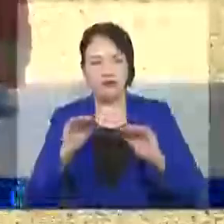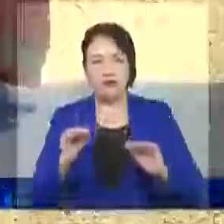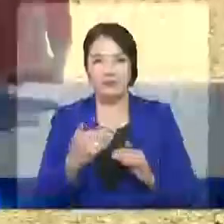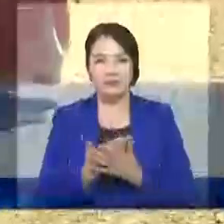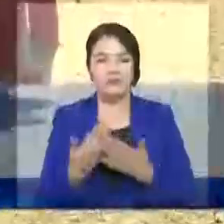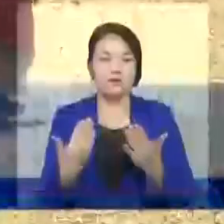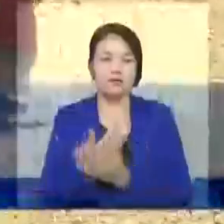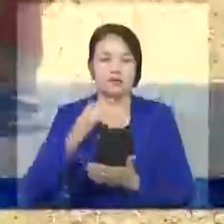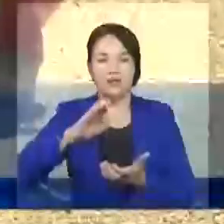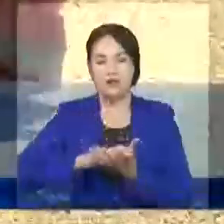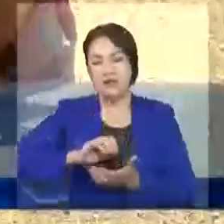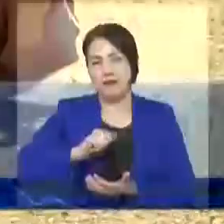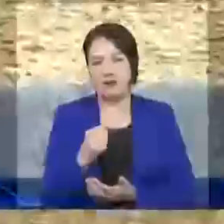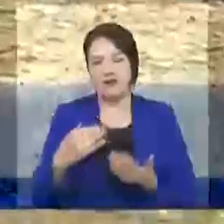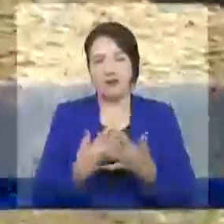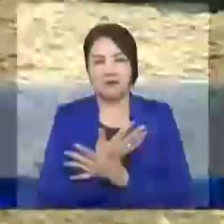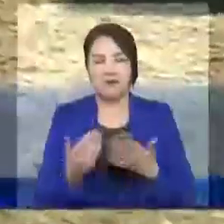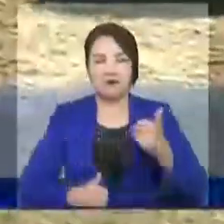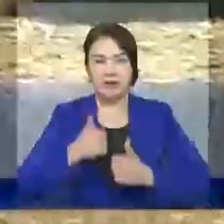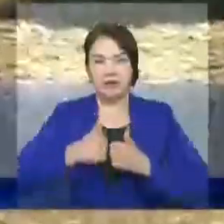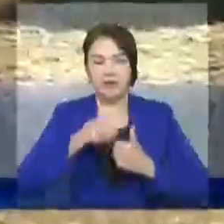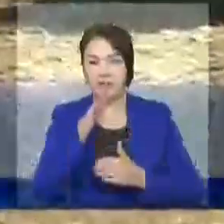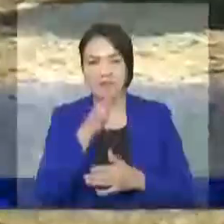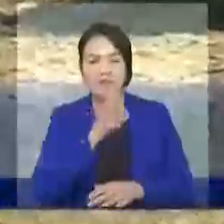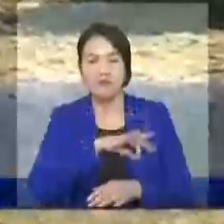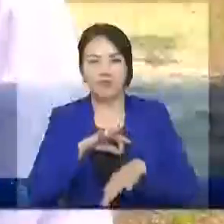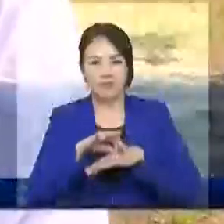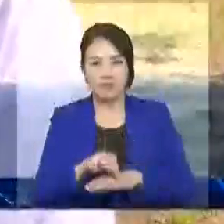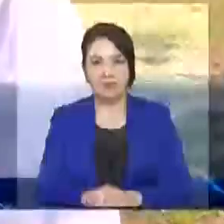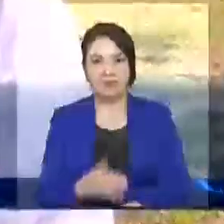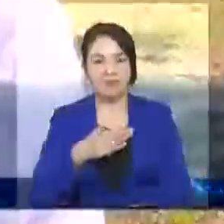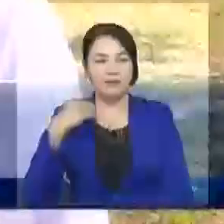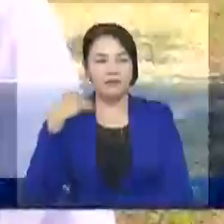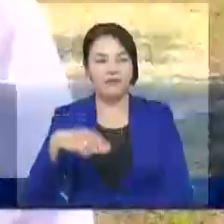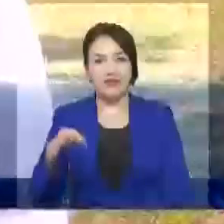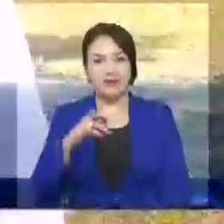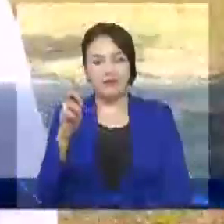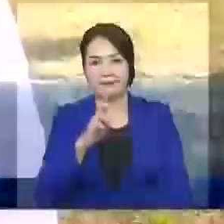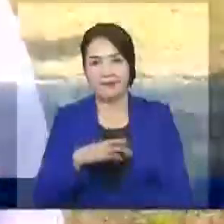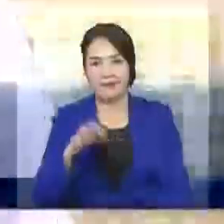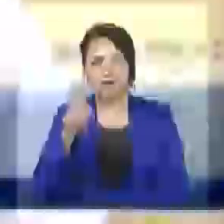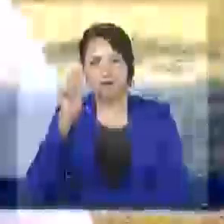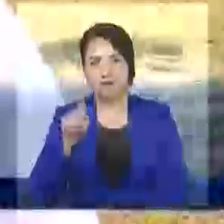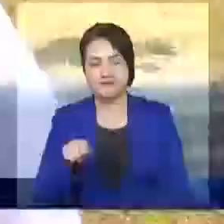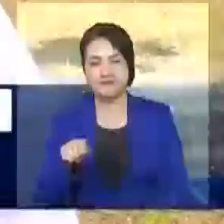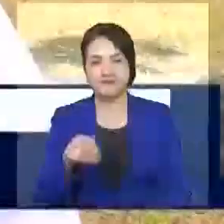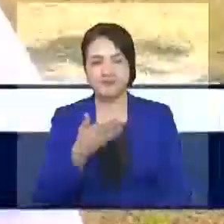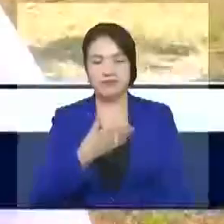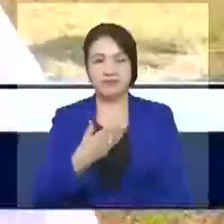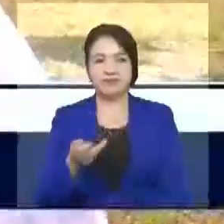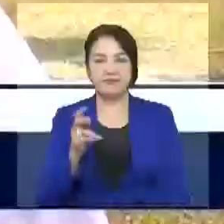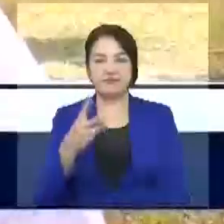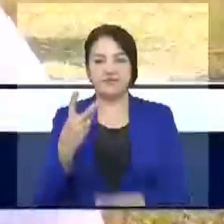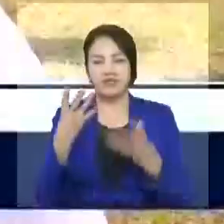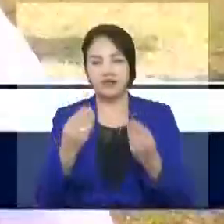мұнда жаңа достар тауып, түрлі ойындар ойнап, уақыттарын тиімді өткізеді. Мен Ақтөбе облысы Байғанин ауданынан келіп тұрым. Біздің келгенімізге